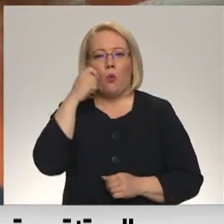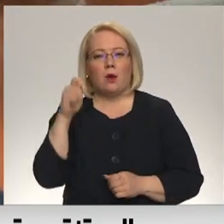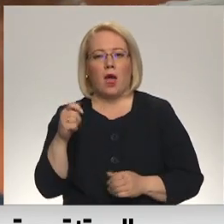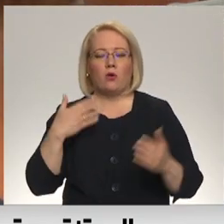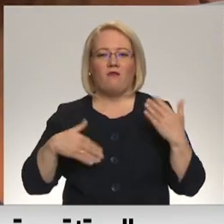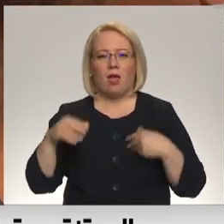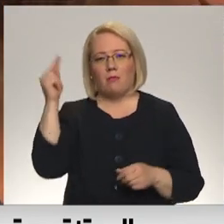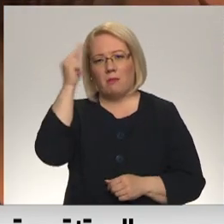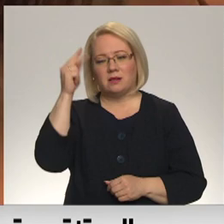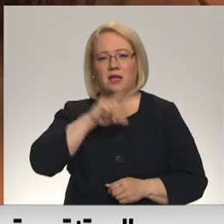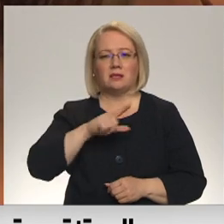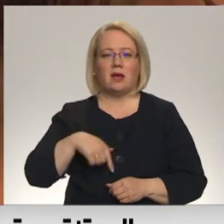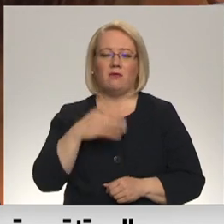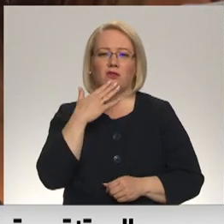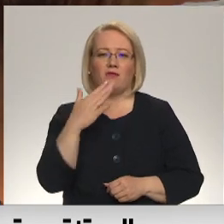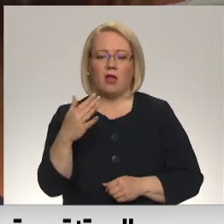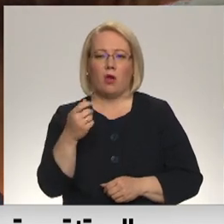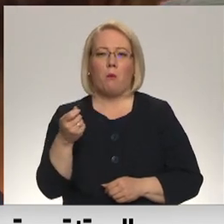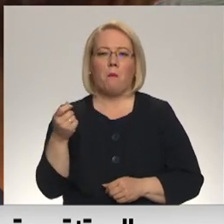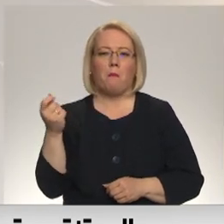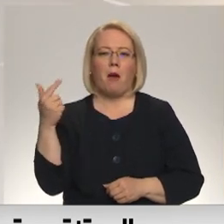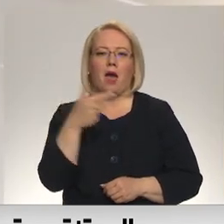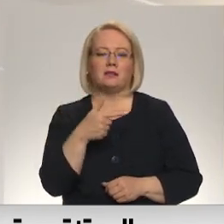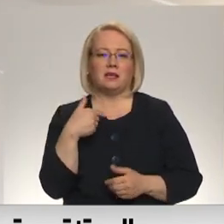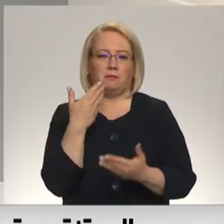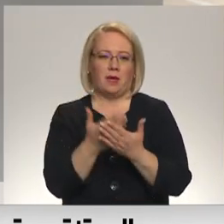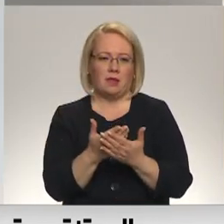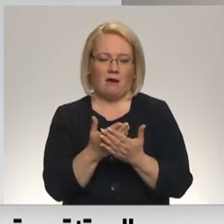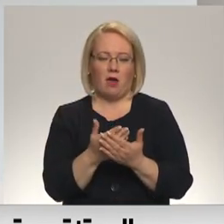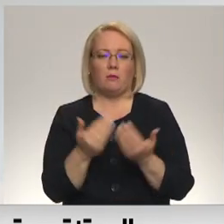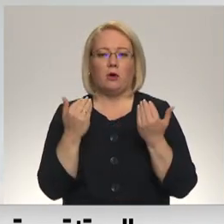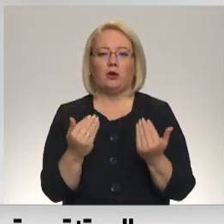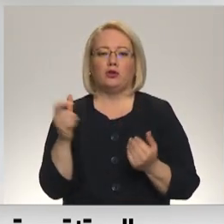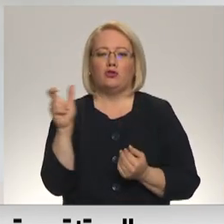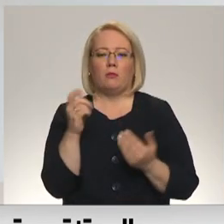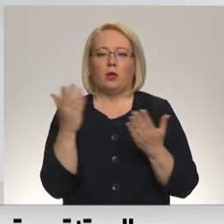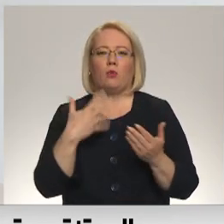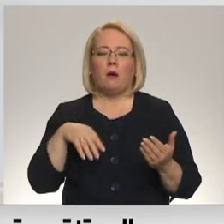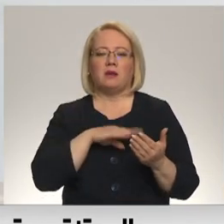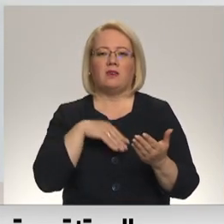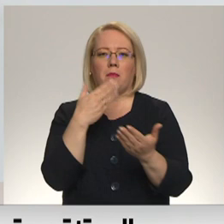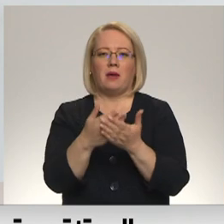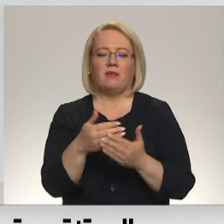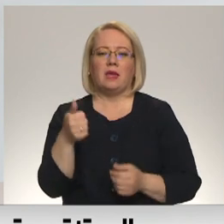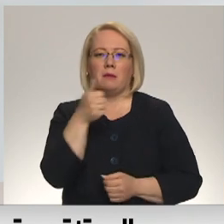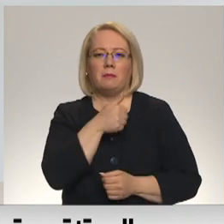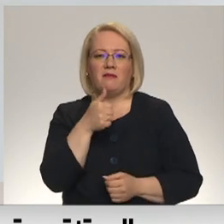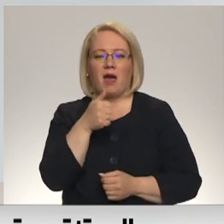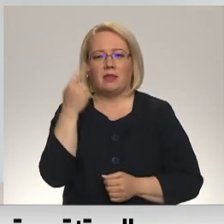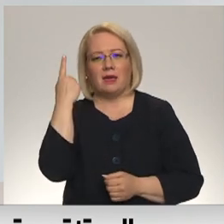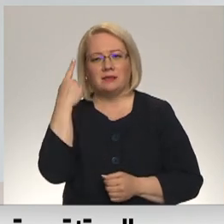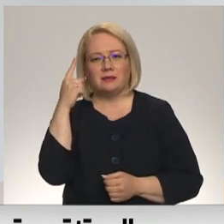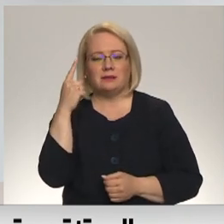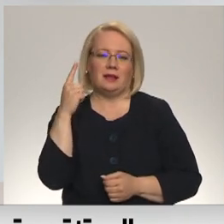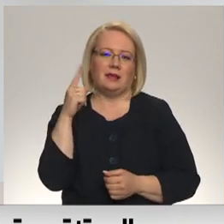apgūt latviešu valodu pārsniedzot piedāvājumu. Šobrīd tas, ko mēs varam piedāvāt, ir privātās iniciatīvas, kā